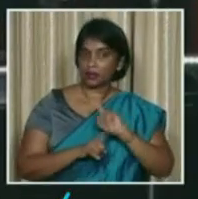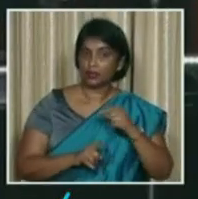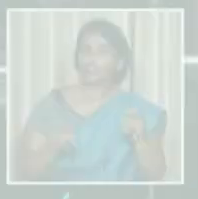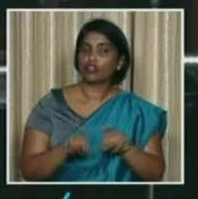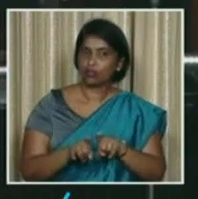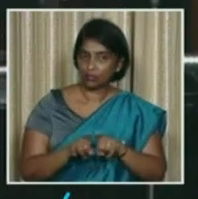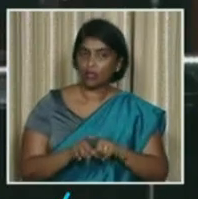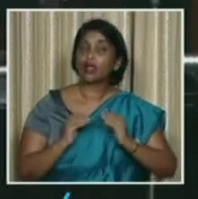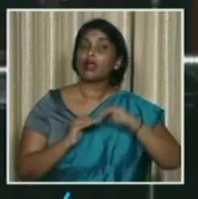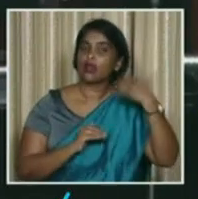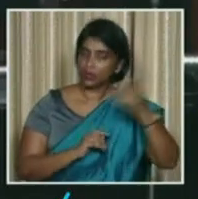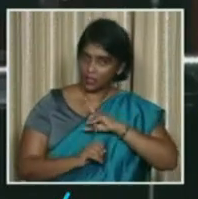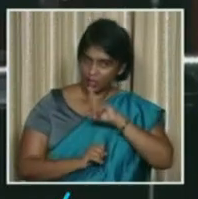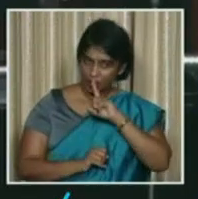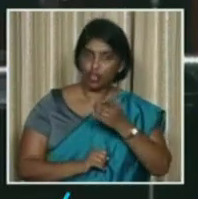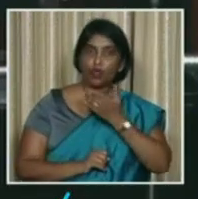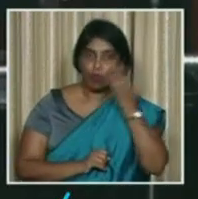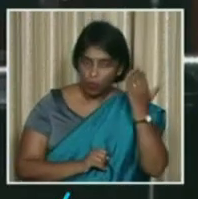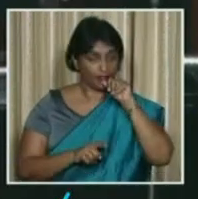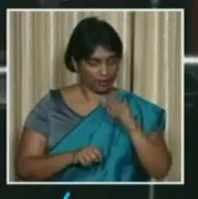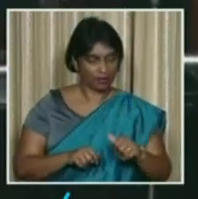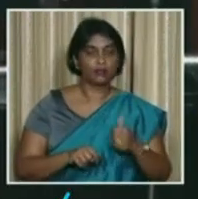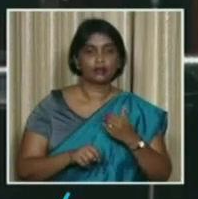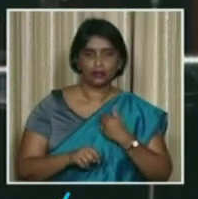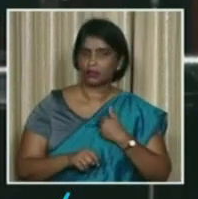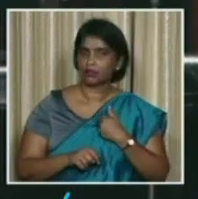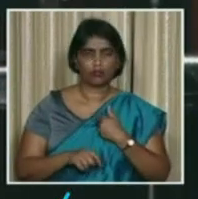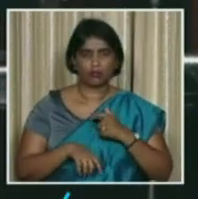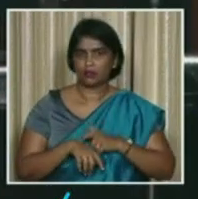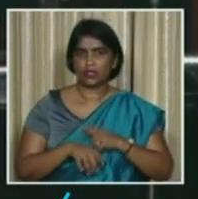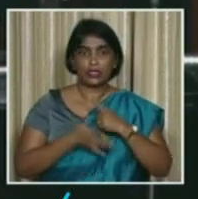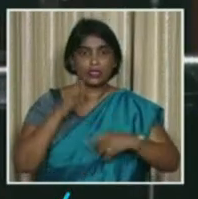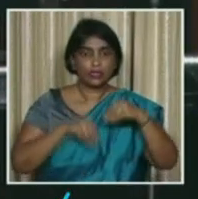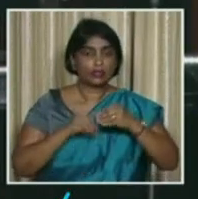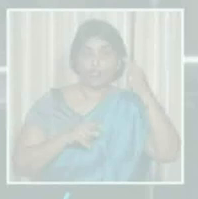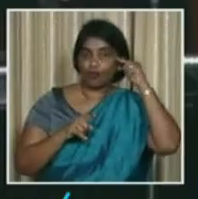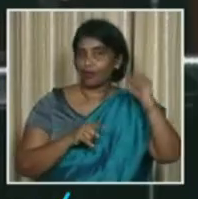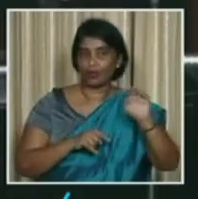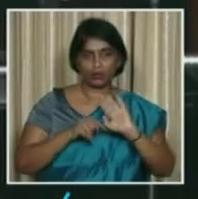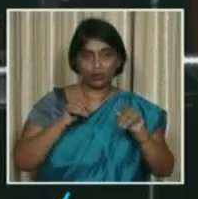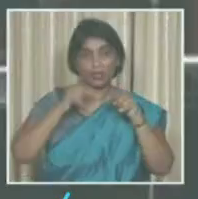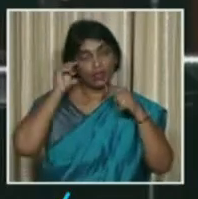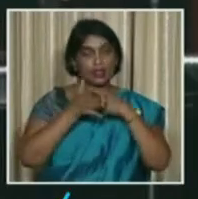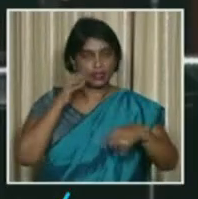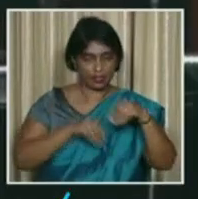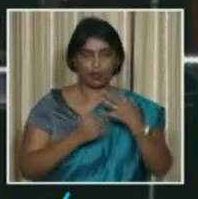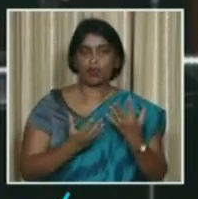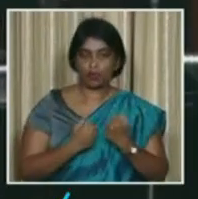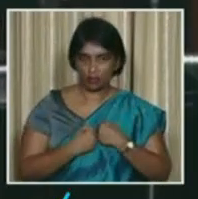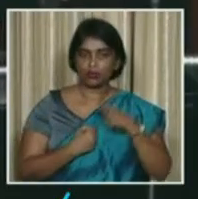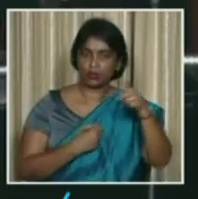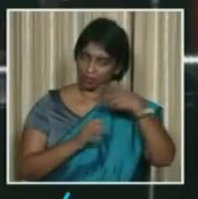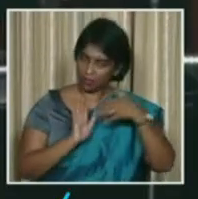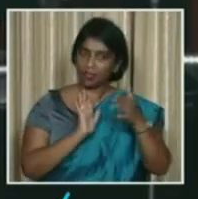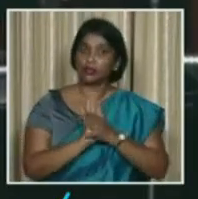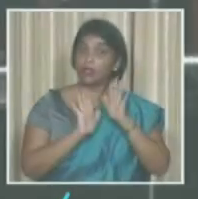හැකි වගේම එළියෙත් කියන්න පුළුවන් දේවල් විතරයි මම මේ සභාවේ කියන්නේ. මම කිසිම වෙලාවක මේ ඡන්දේ කල් දාන්න කතා කරන්නේ නැහැ. මේ ඡන්දේ තිබිය යුතුයි. අපිත් ඔබතුමත් එකතු